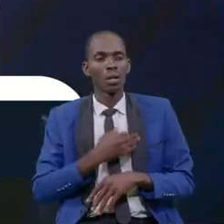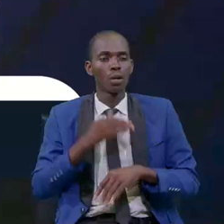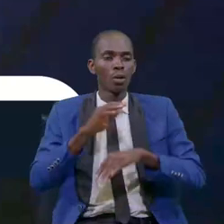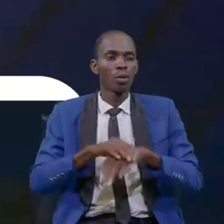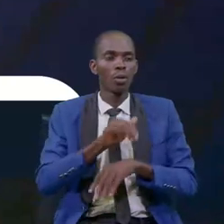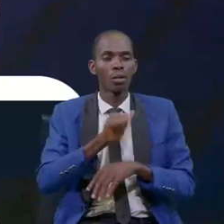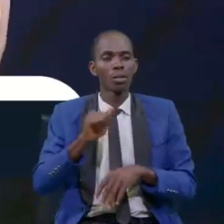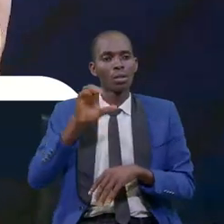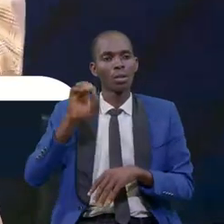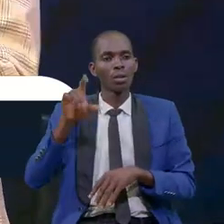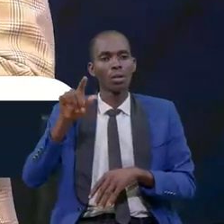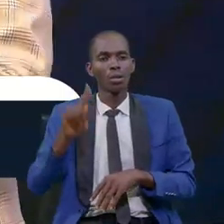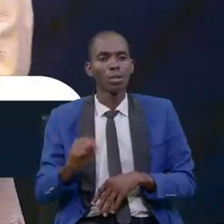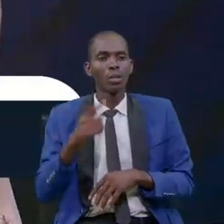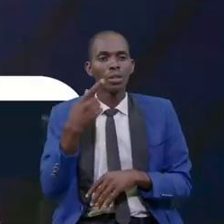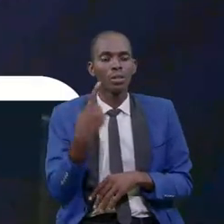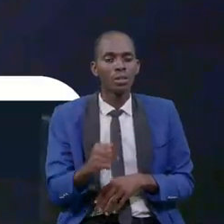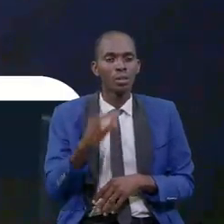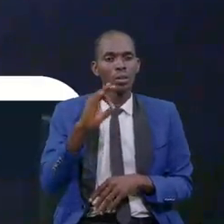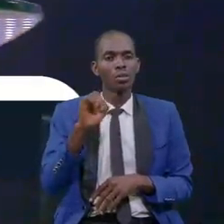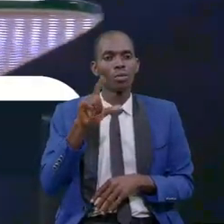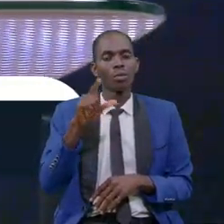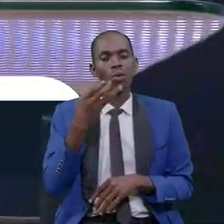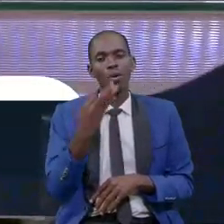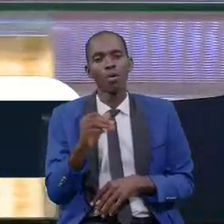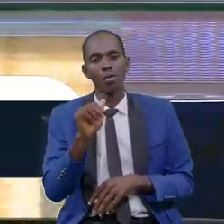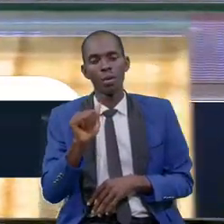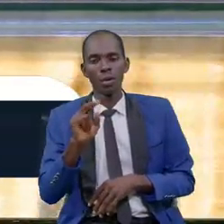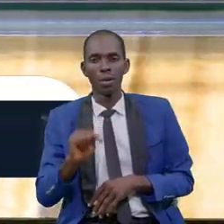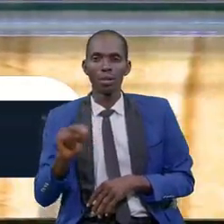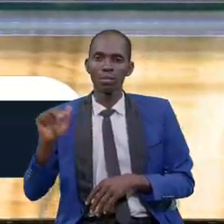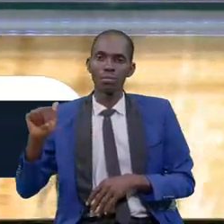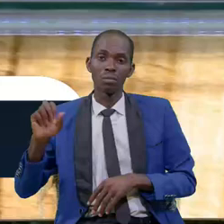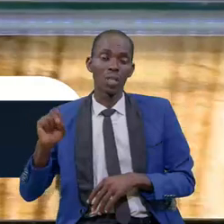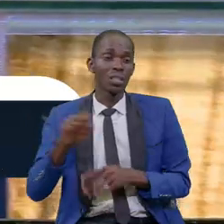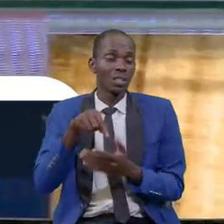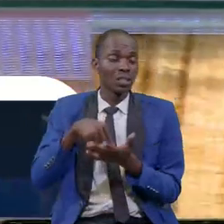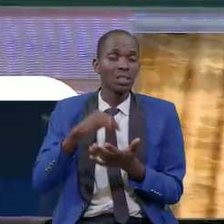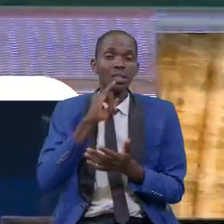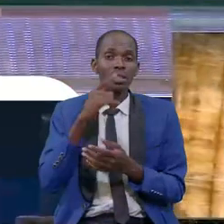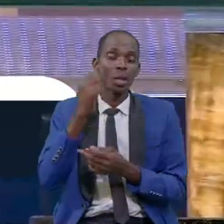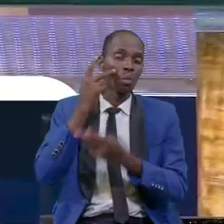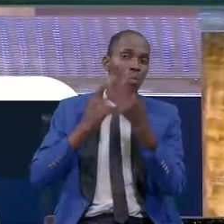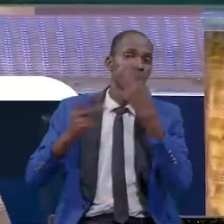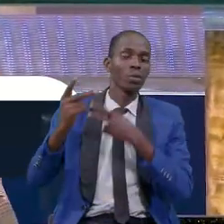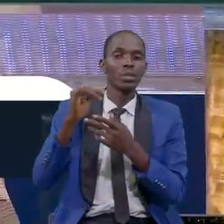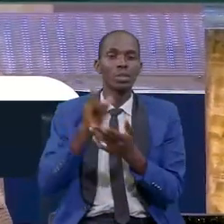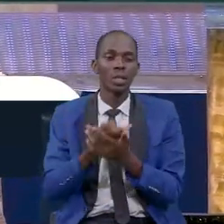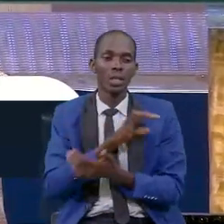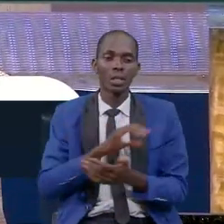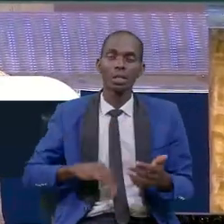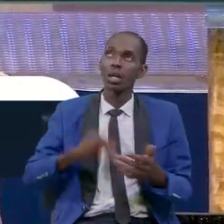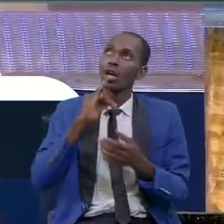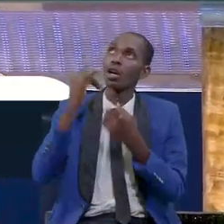âne. Le petit d'une ânesse. C'est la prophétie que Christ